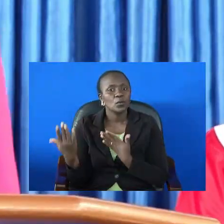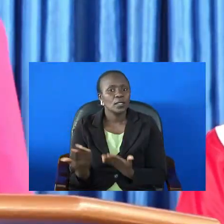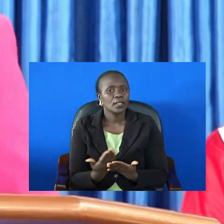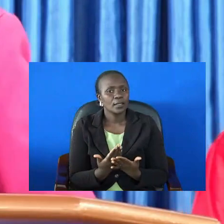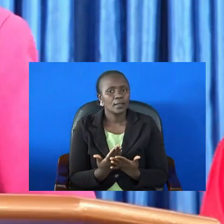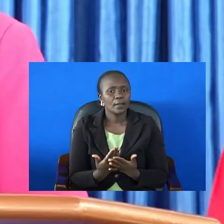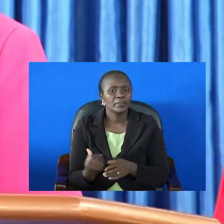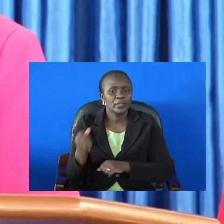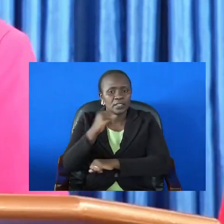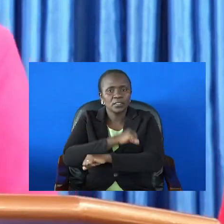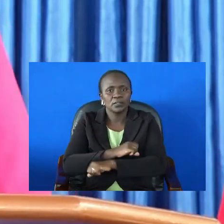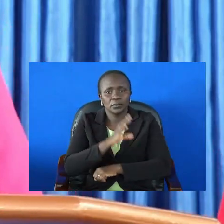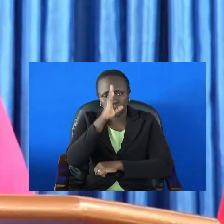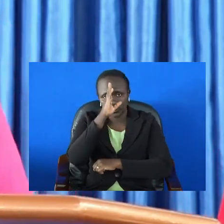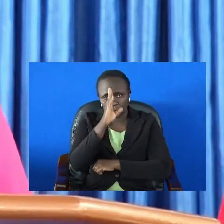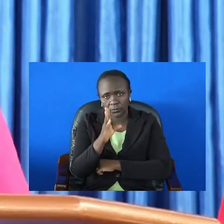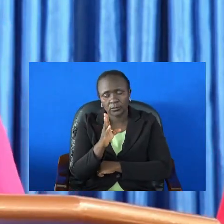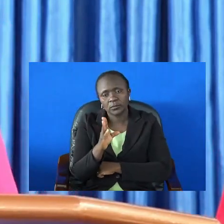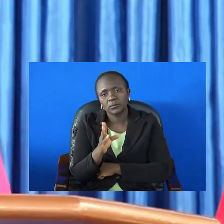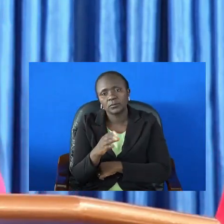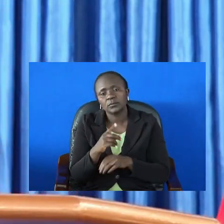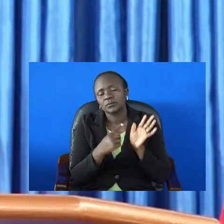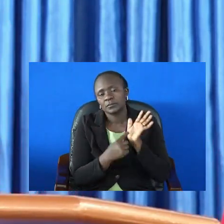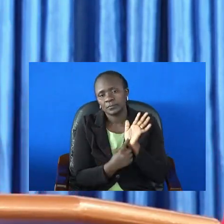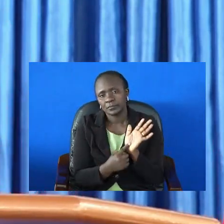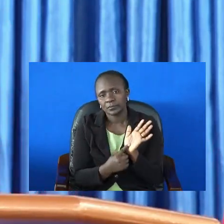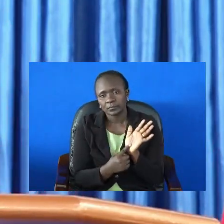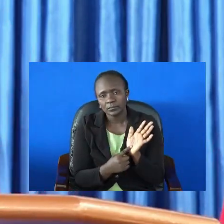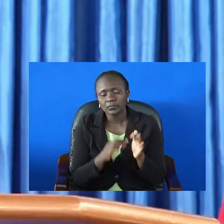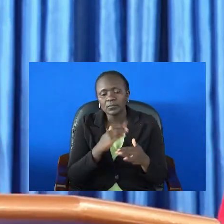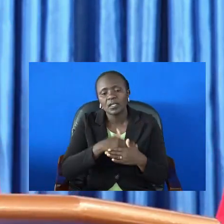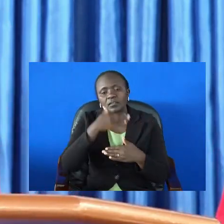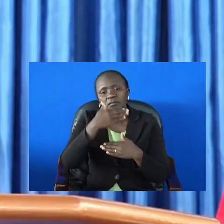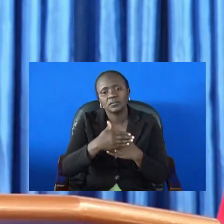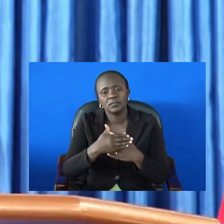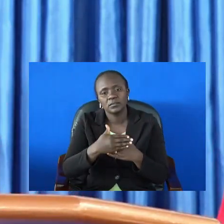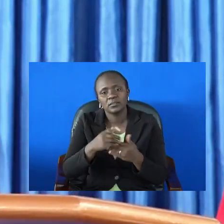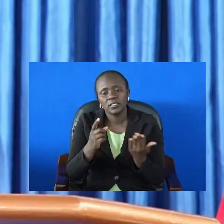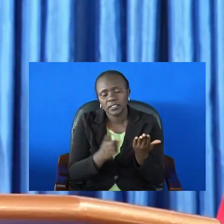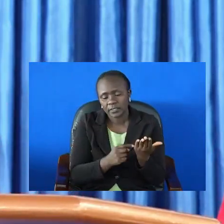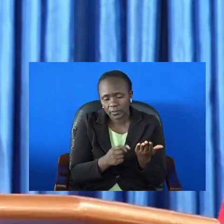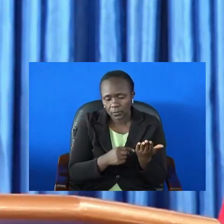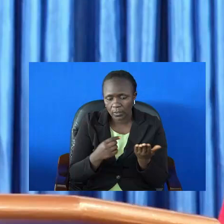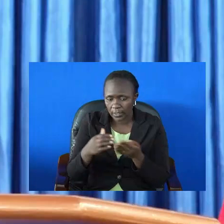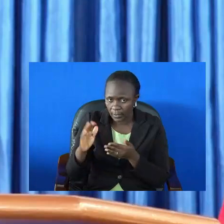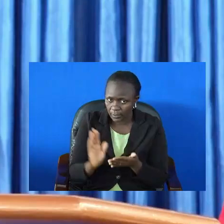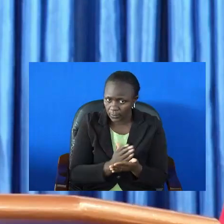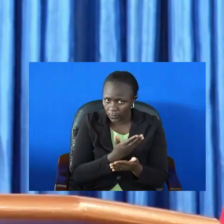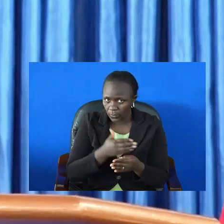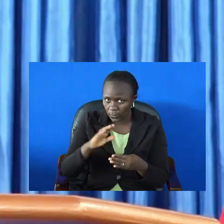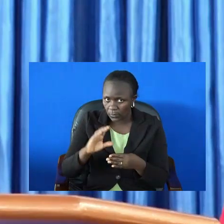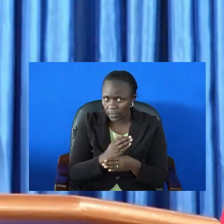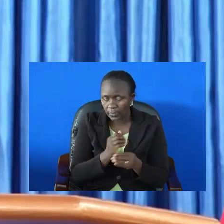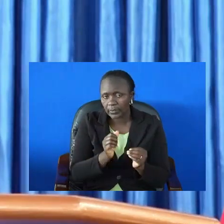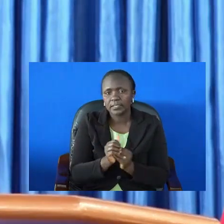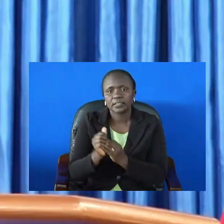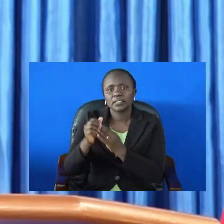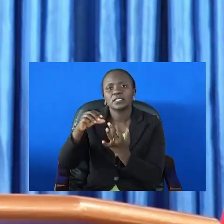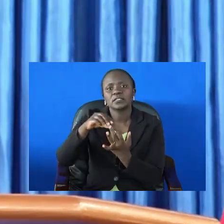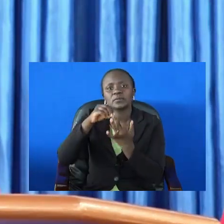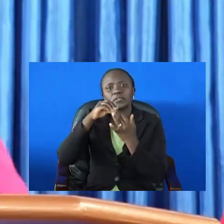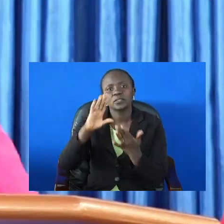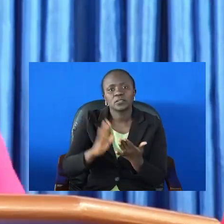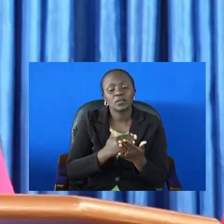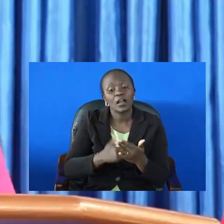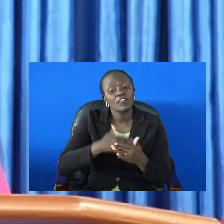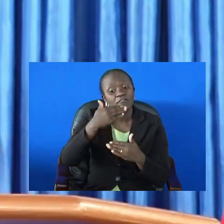invite the Sunday School for a presentation. After that, the Kiswahili Choir will lead us in a special song